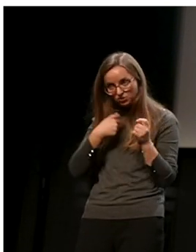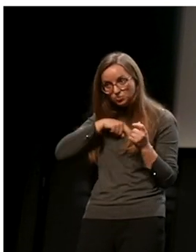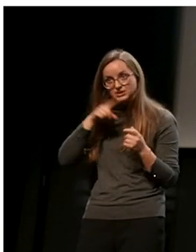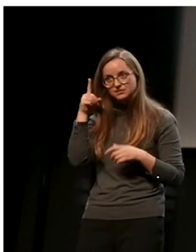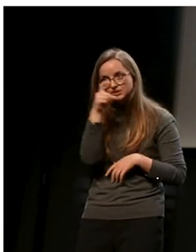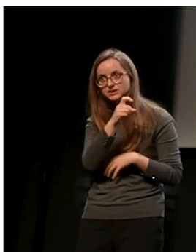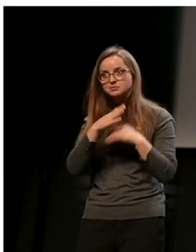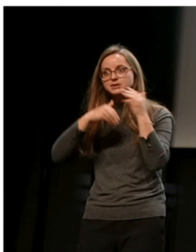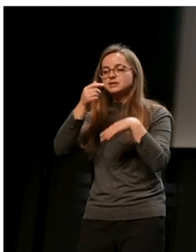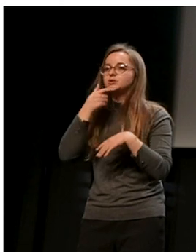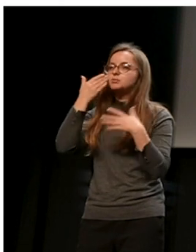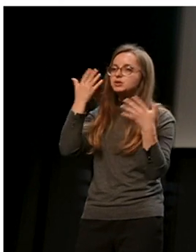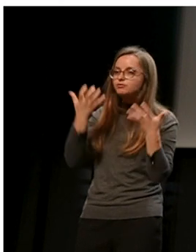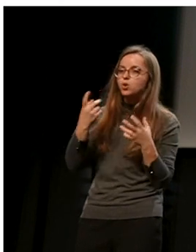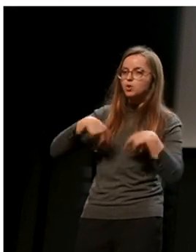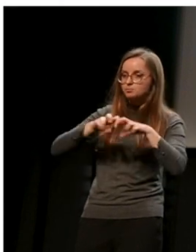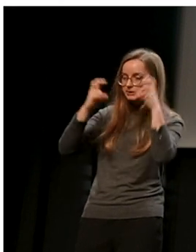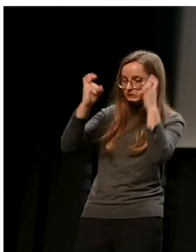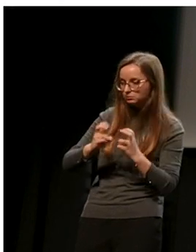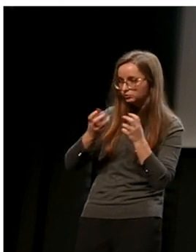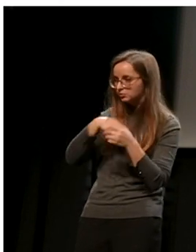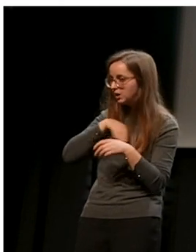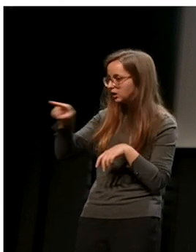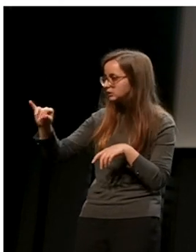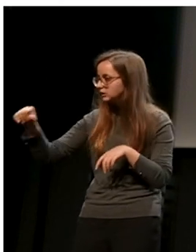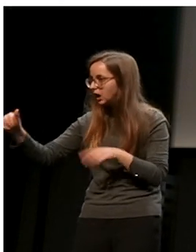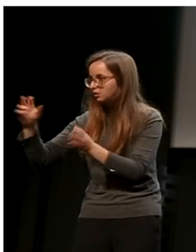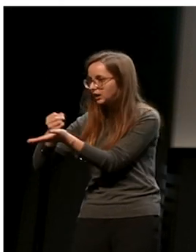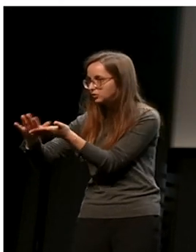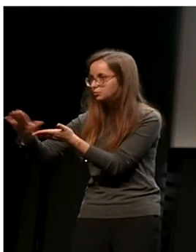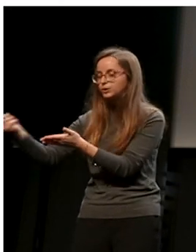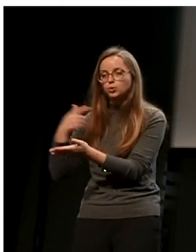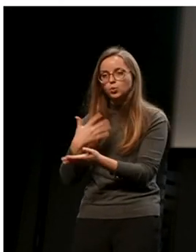s'aligner, aligner nos prix sur la concurrence déloyale, c'est chaud quand même, tu vois.